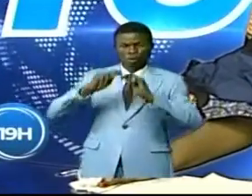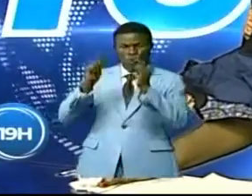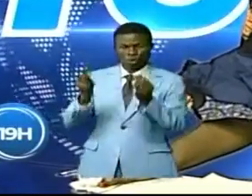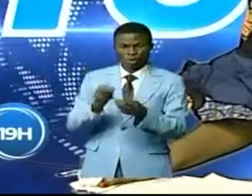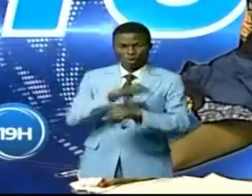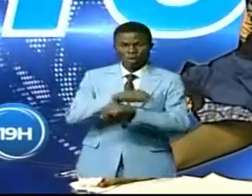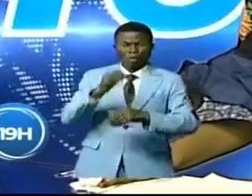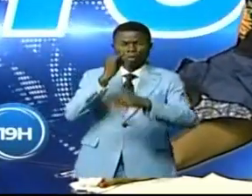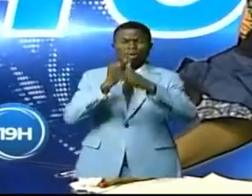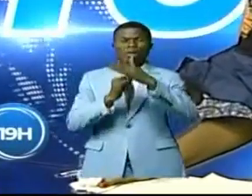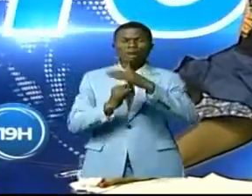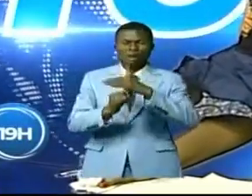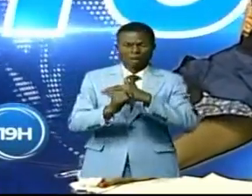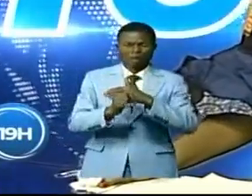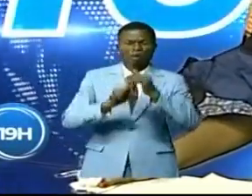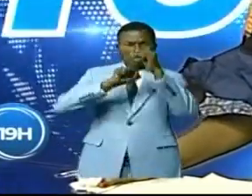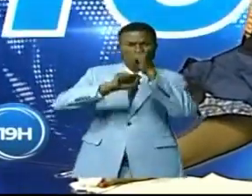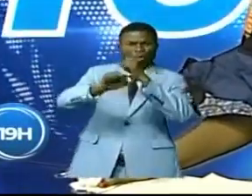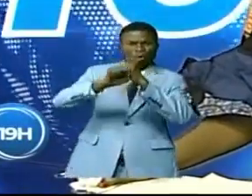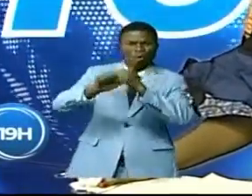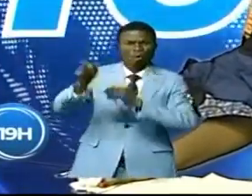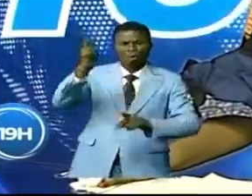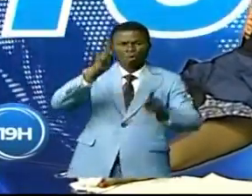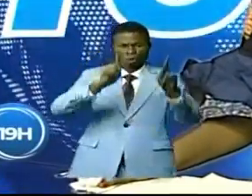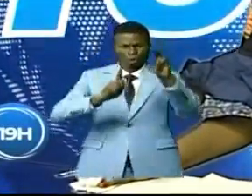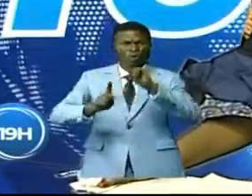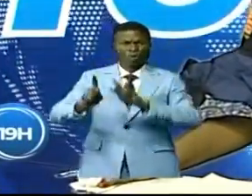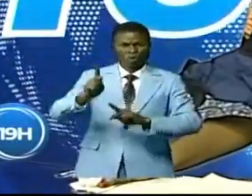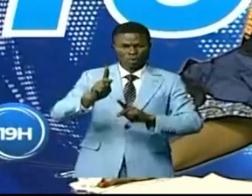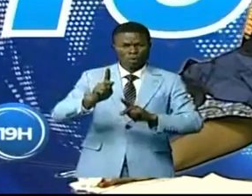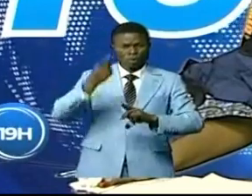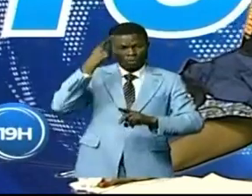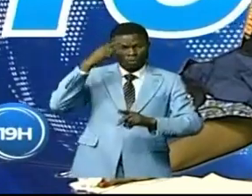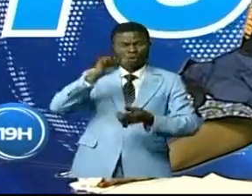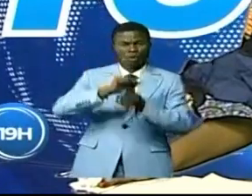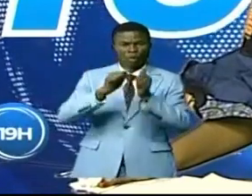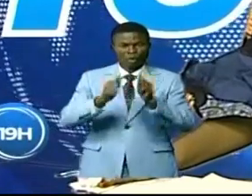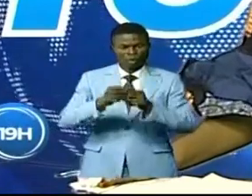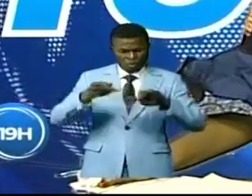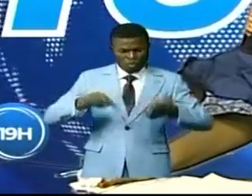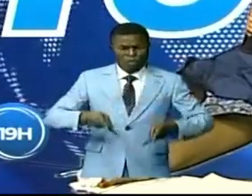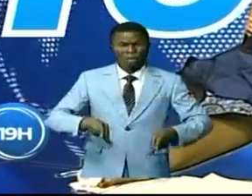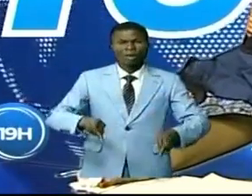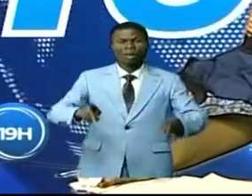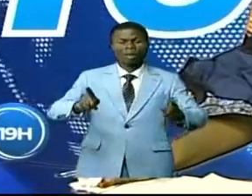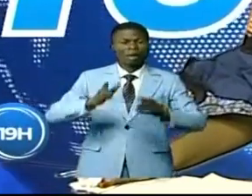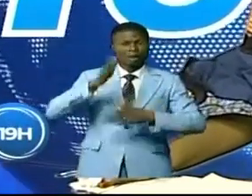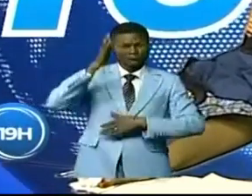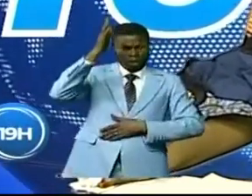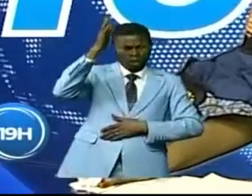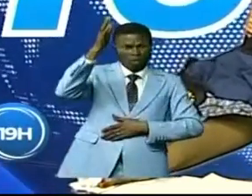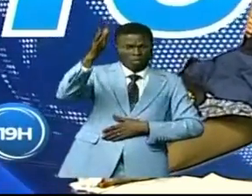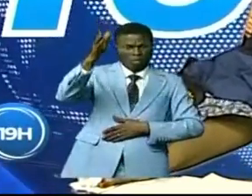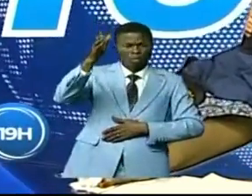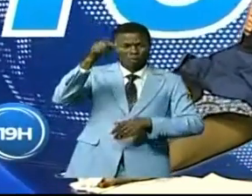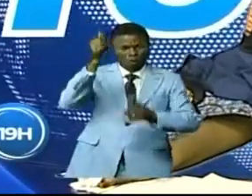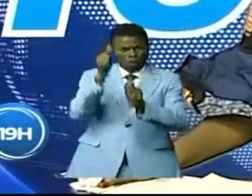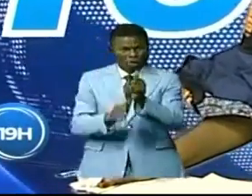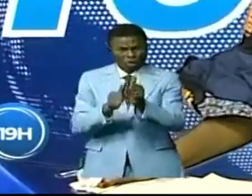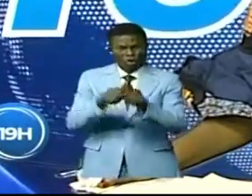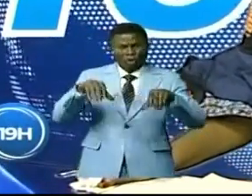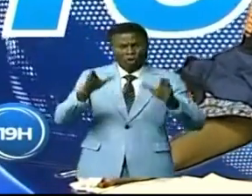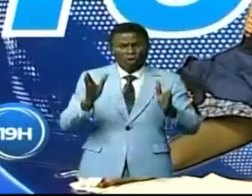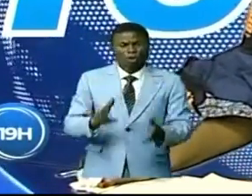de l'Intérieur a sensibilisé la population quant à ce qui permettra très prochainement à chaque Congolais